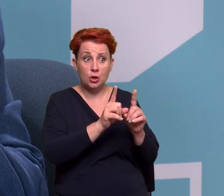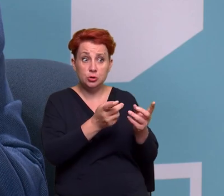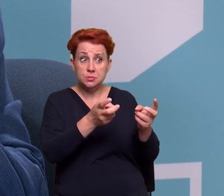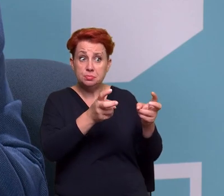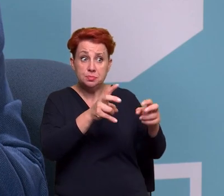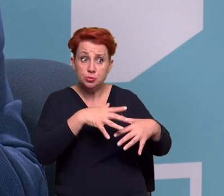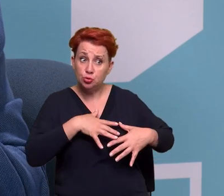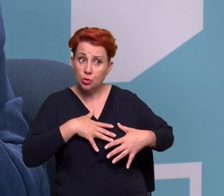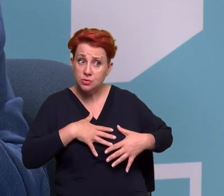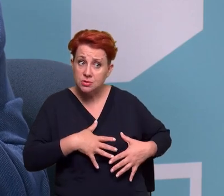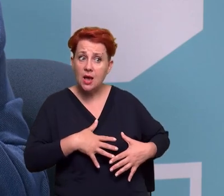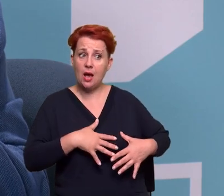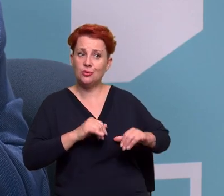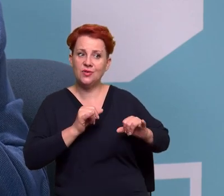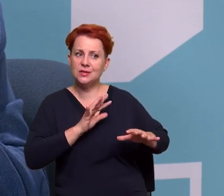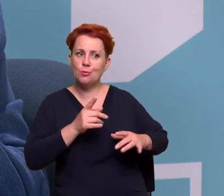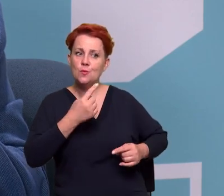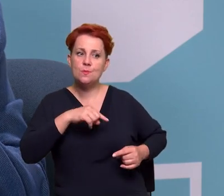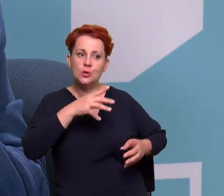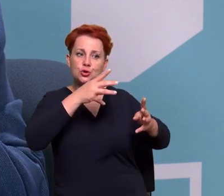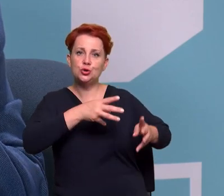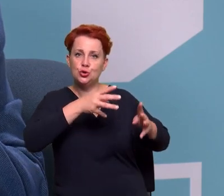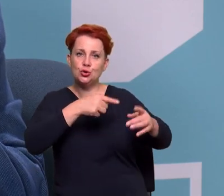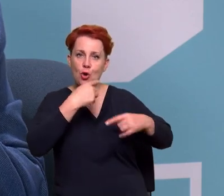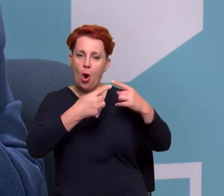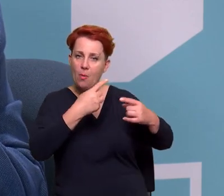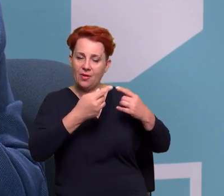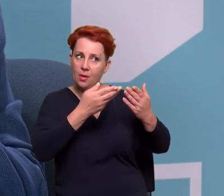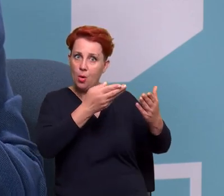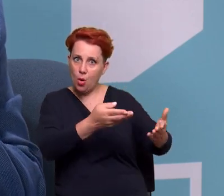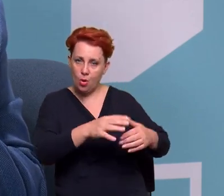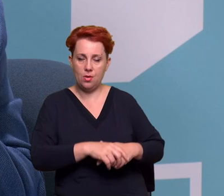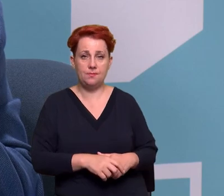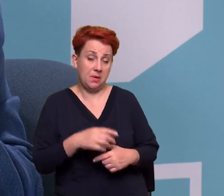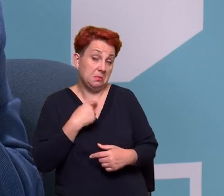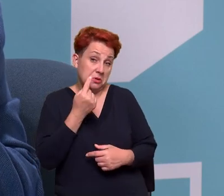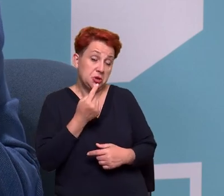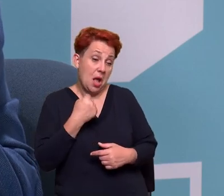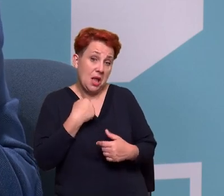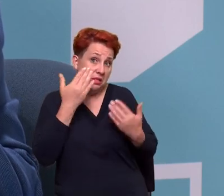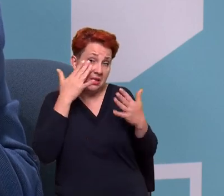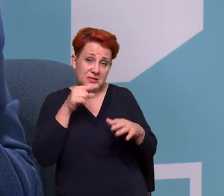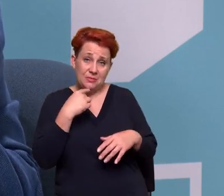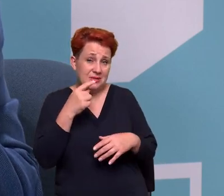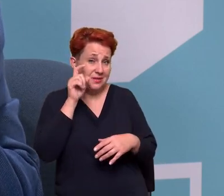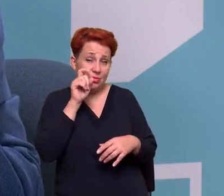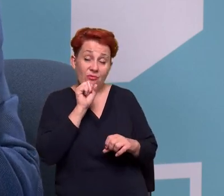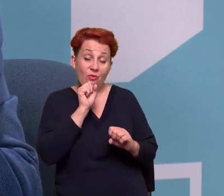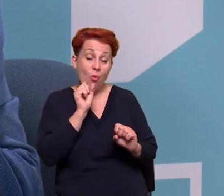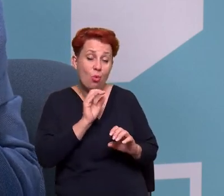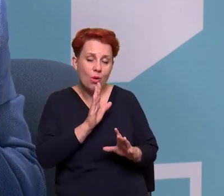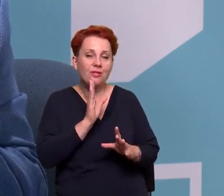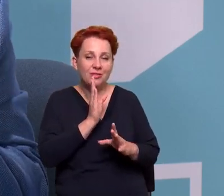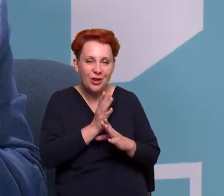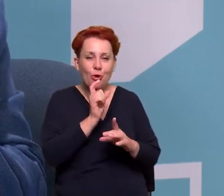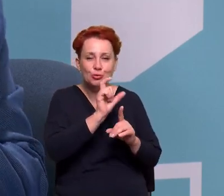tożsamość przez to, jak o nich mówimy, nie? Tak myślę. I mówię to jako osoba nieznająca języka niemieckiego, poza tymi